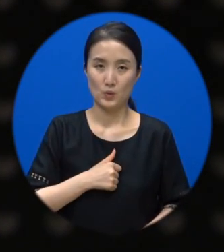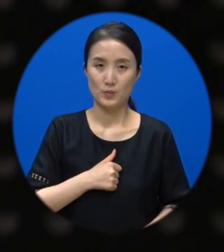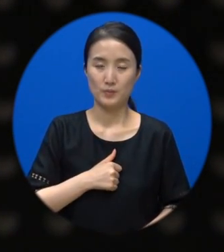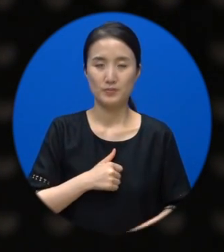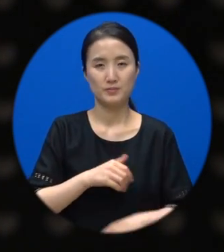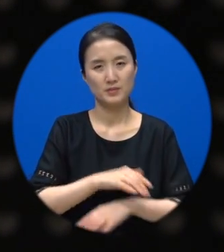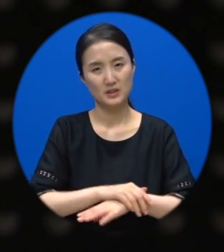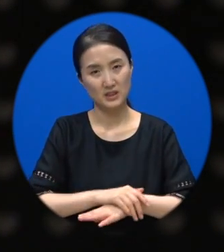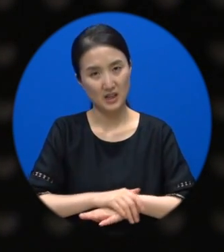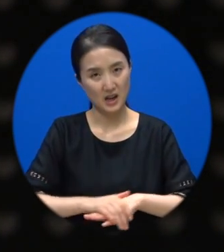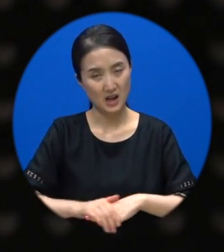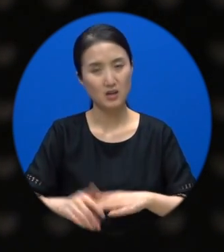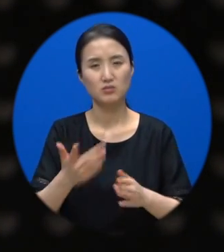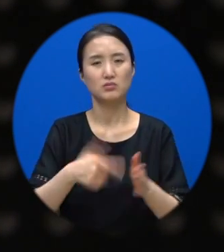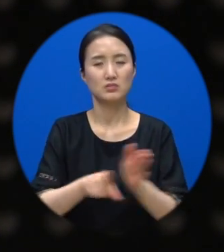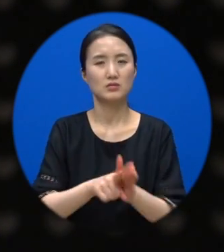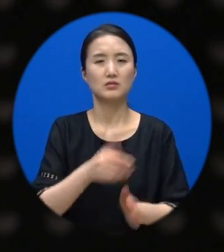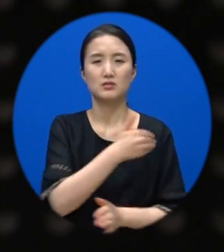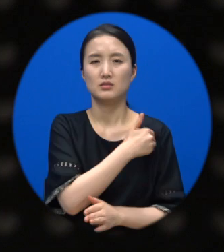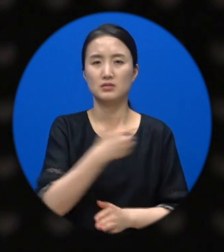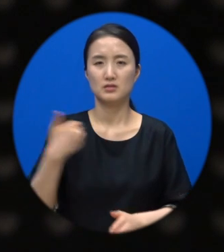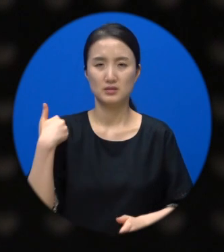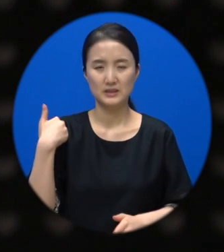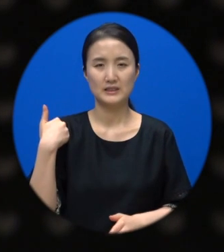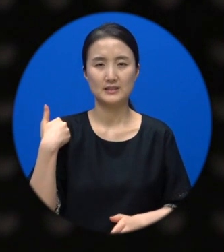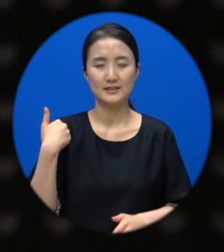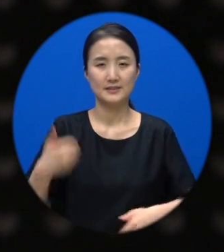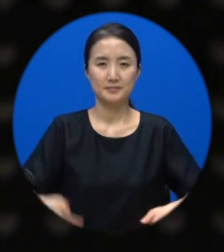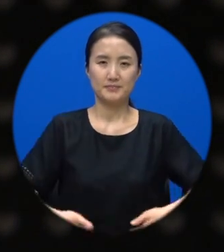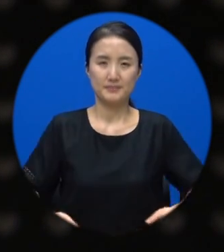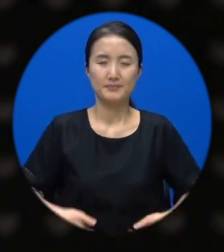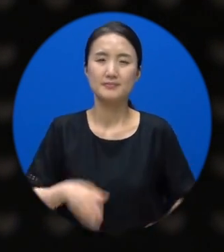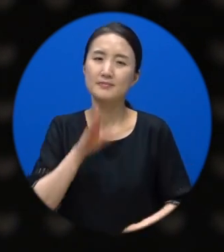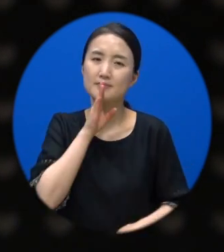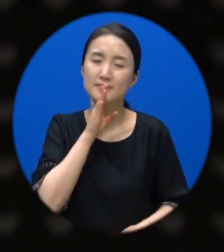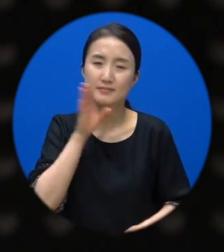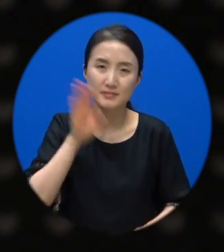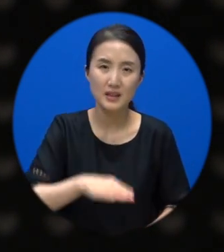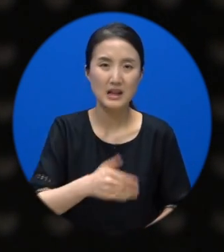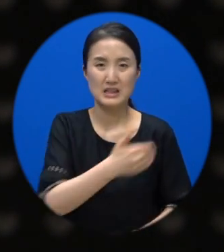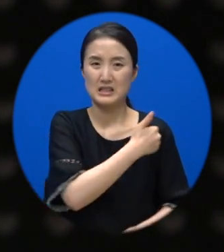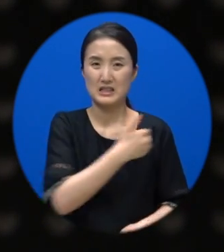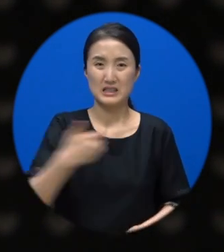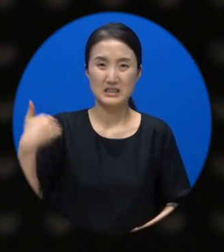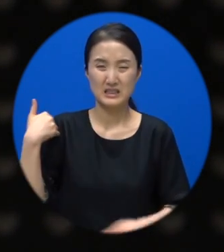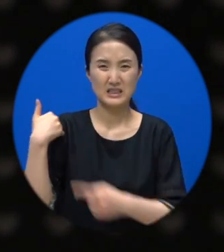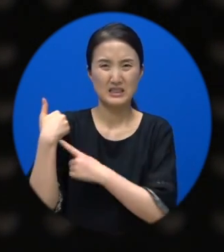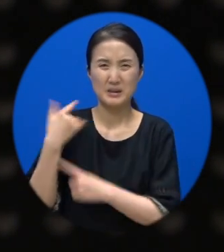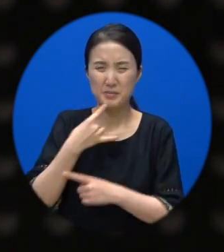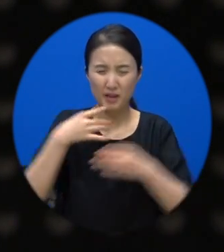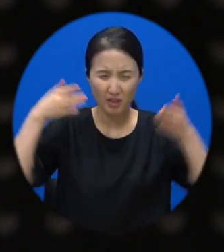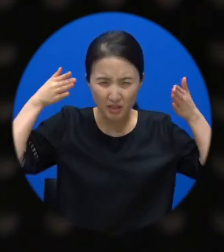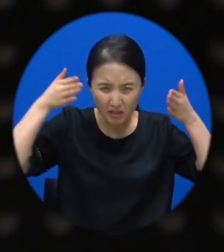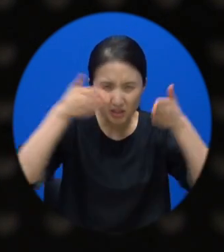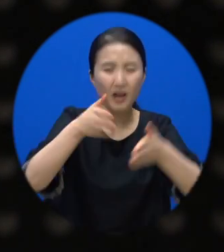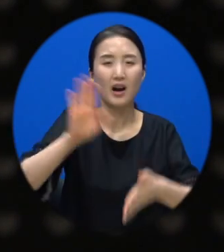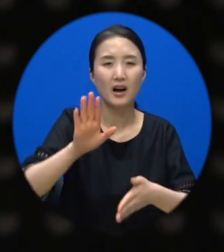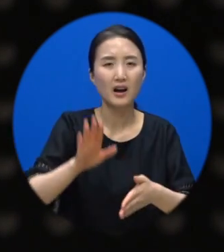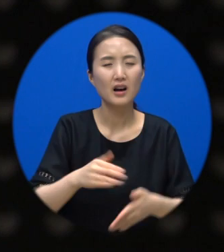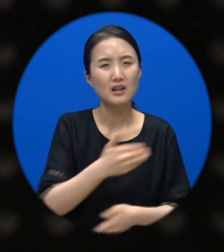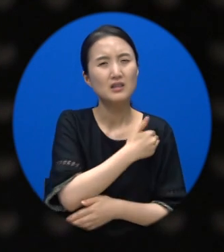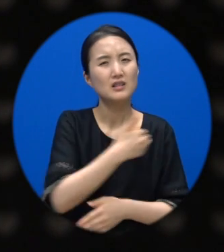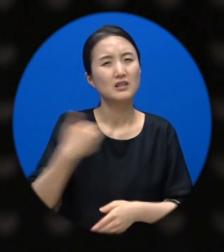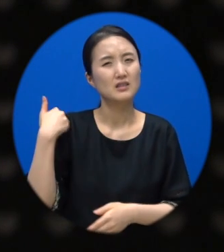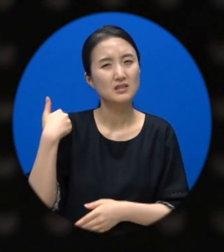자신감을 자존감으로 착각하고 계속 자신감을 충족시키기 위해서 너무 일만 하는 거예요. 자꾸